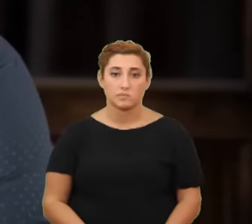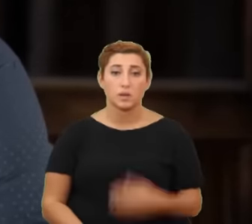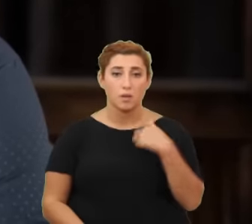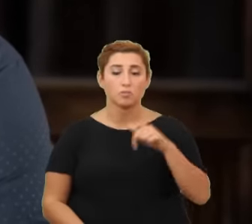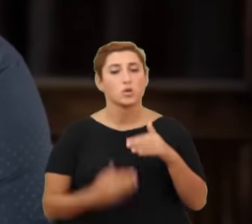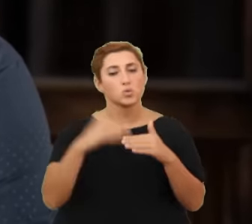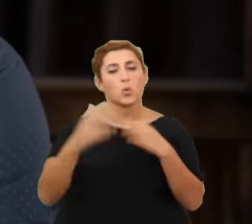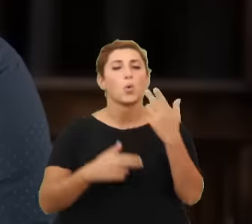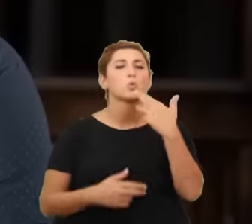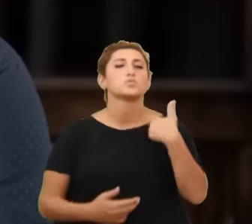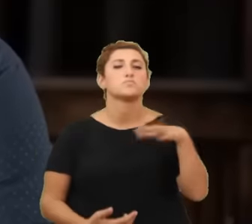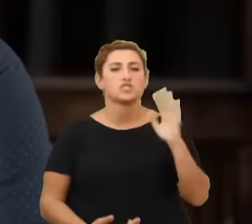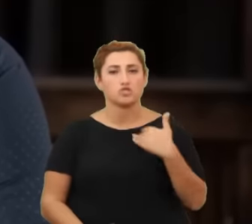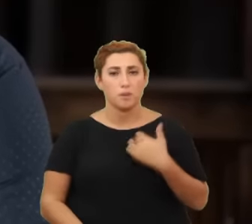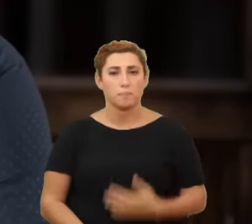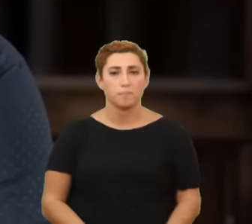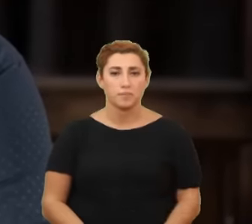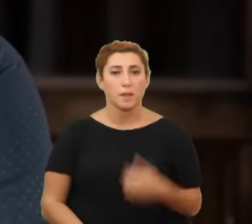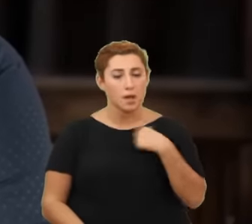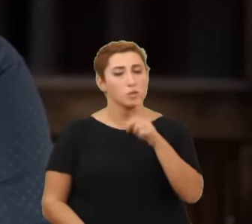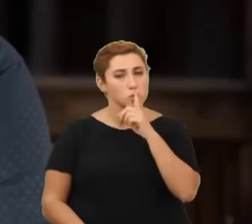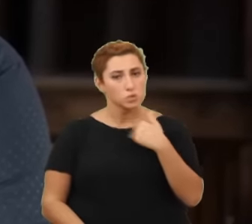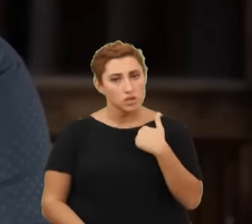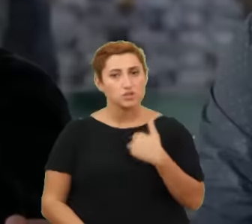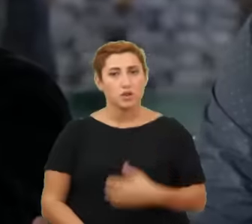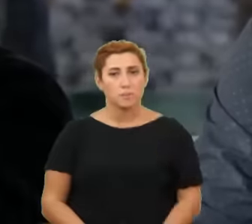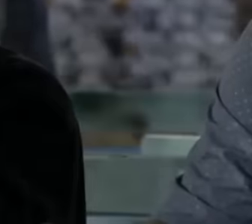Ben de bundan sonra konuşmayacağım. Ben de susacağım.